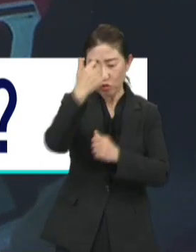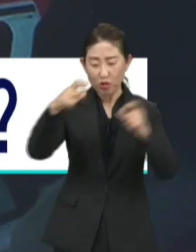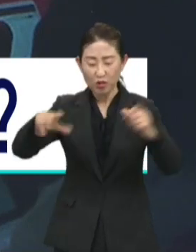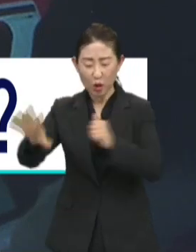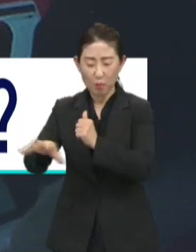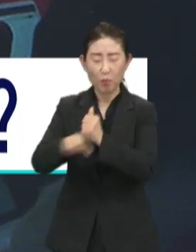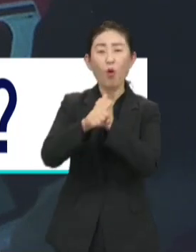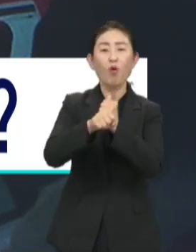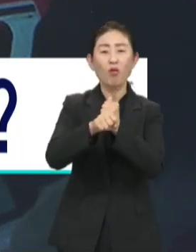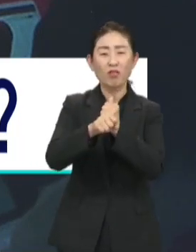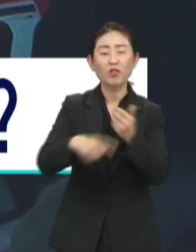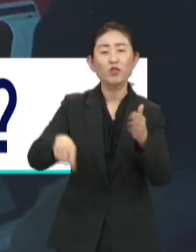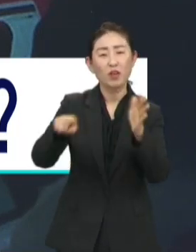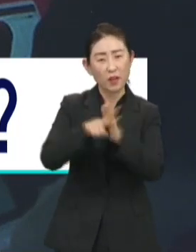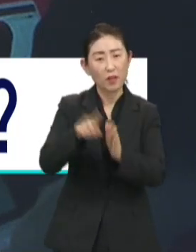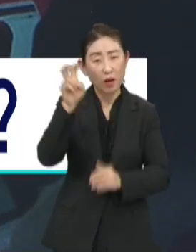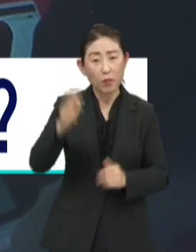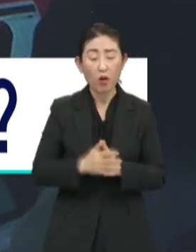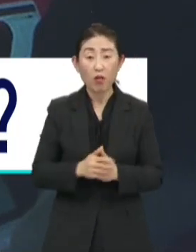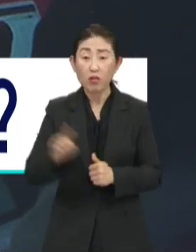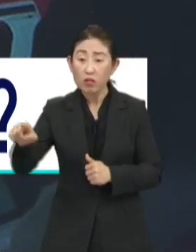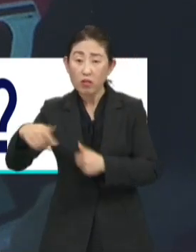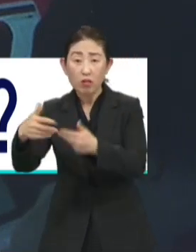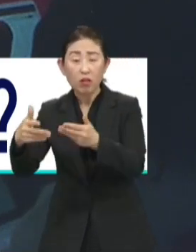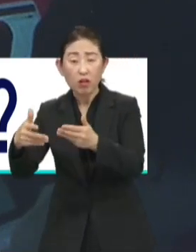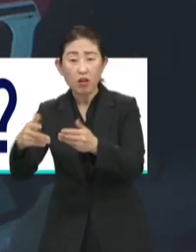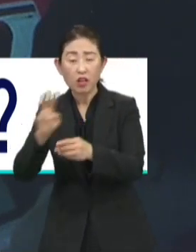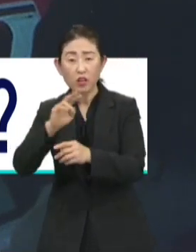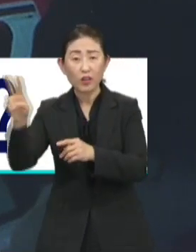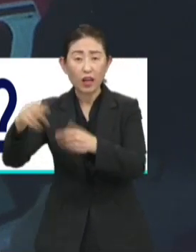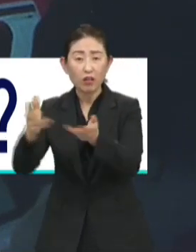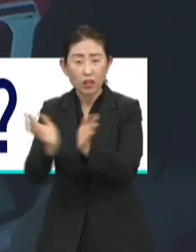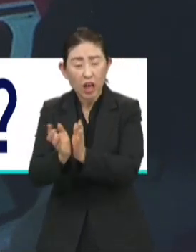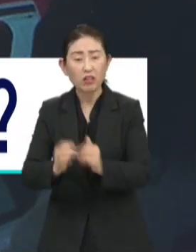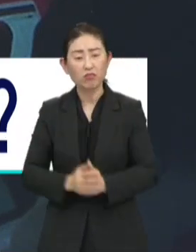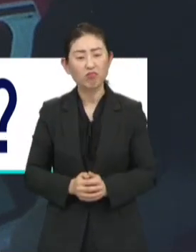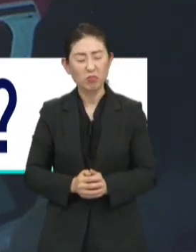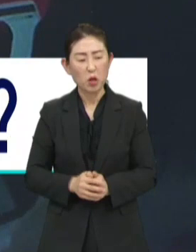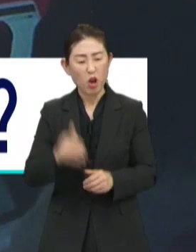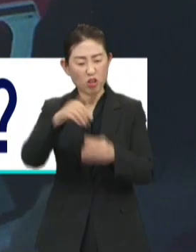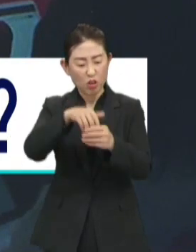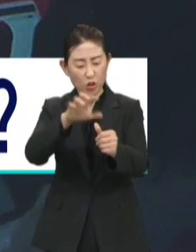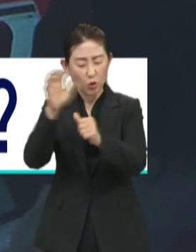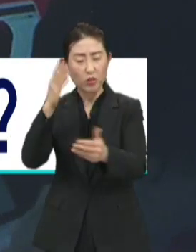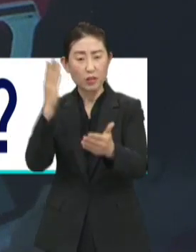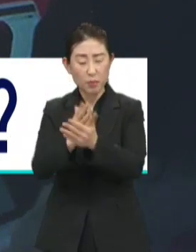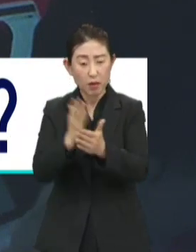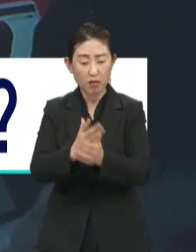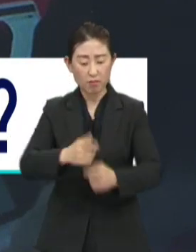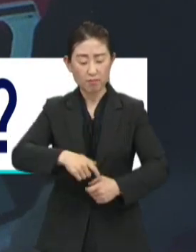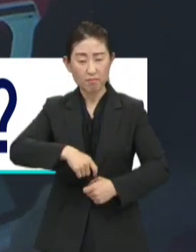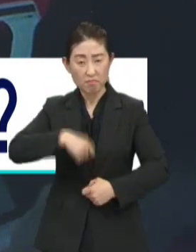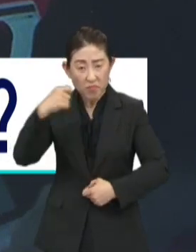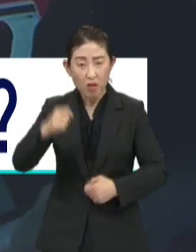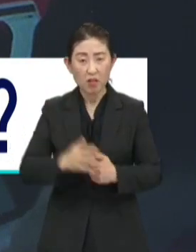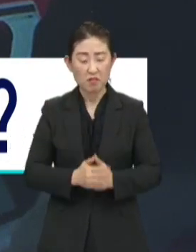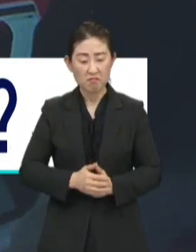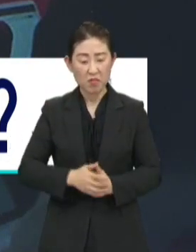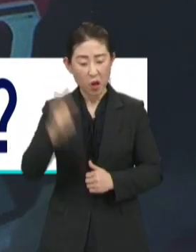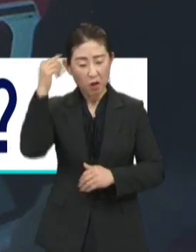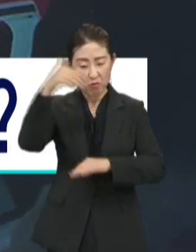지역 시민단체들은 총선용 아니냐며 구체적인 실행 계획과 진정성을 보여달라고 요구했습니다. 강진원 기자의